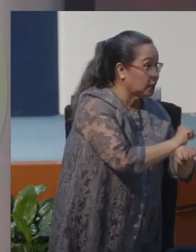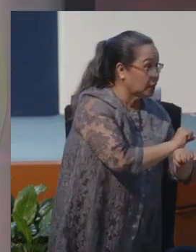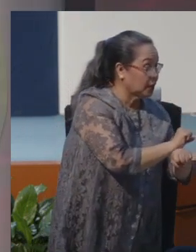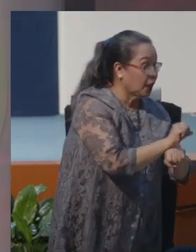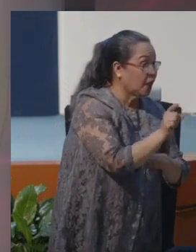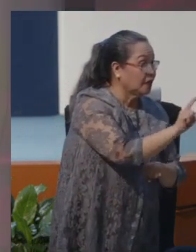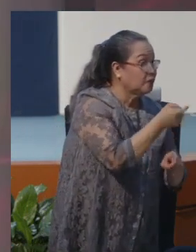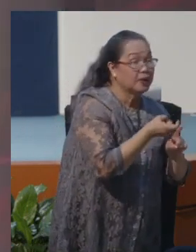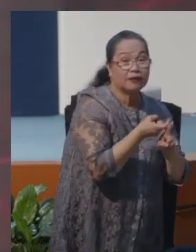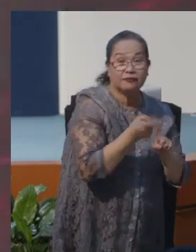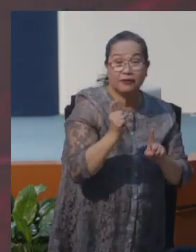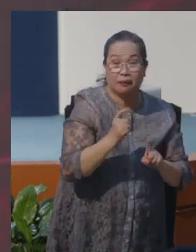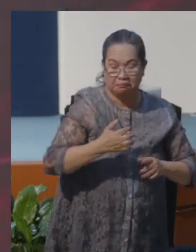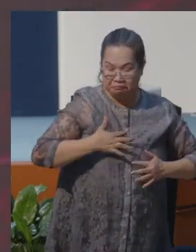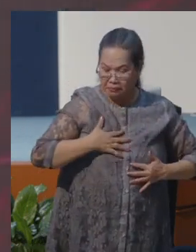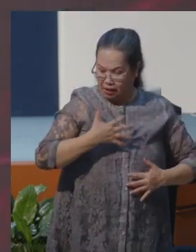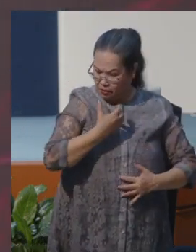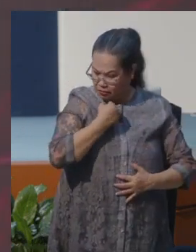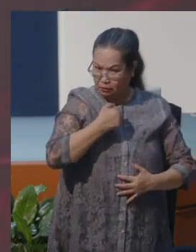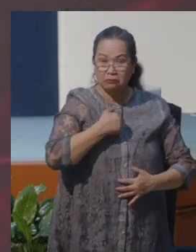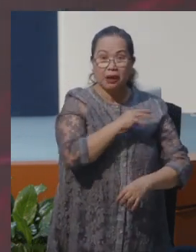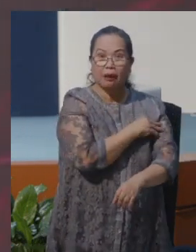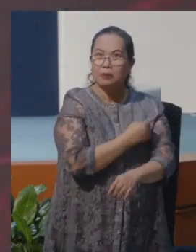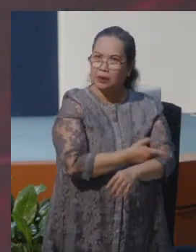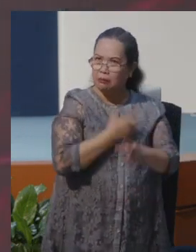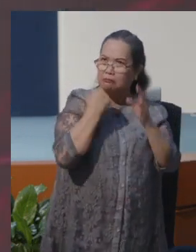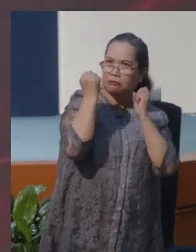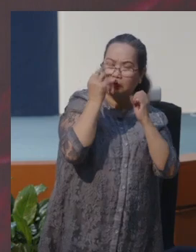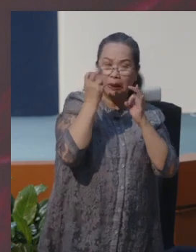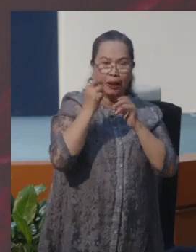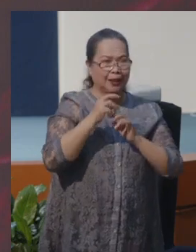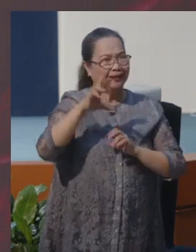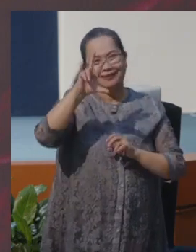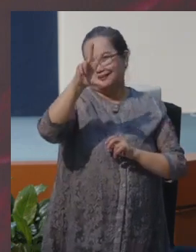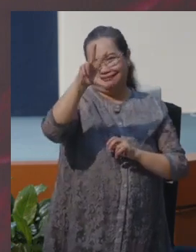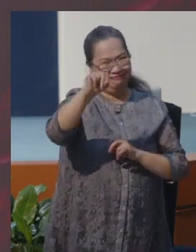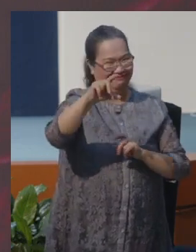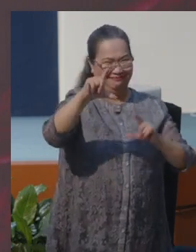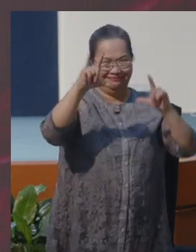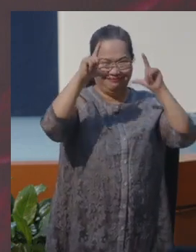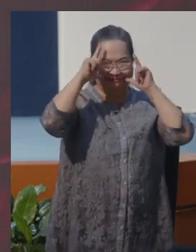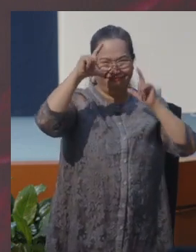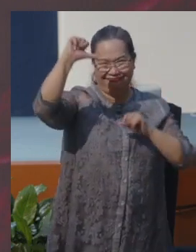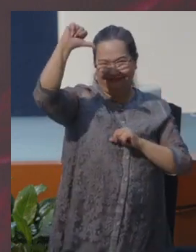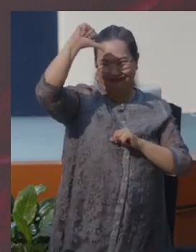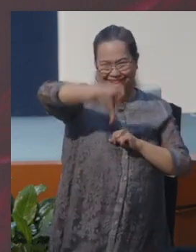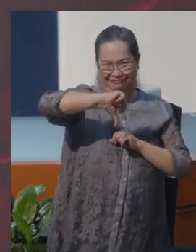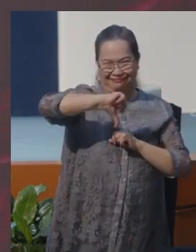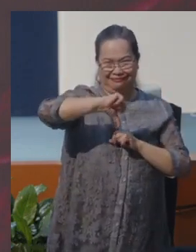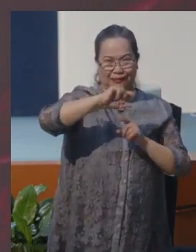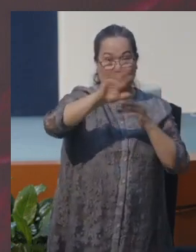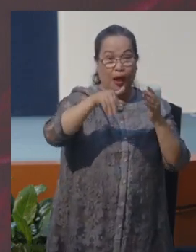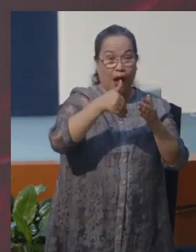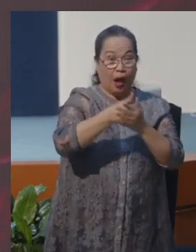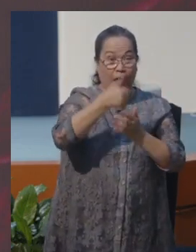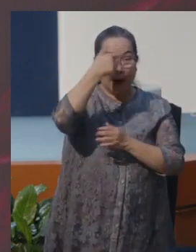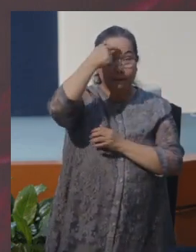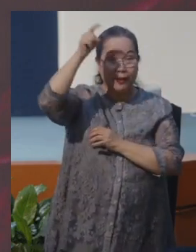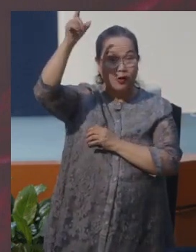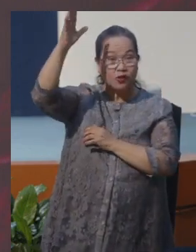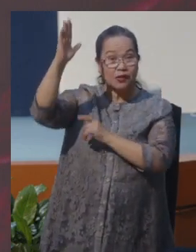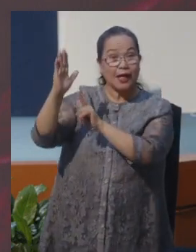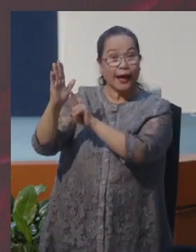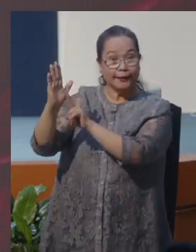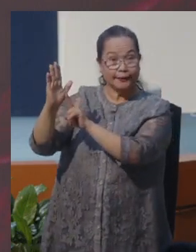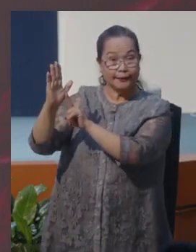sa sarili nilang kalakasan o sa sarili nilang galing, kundi ang lahat ay dahil sa